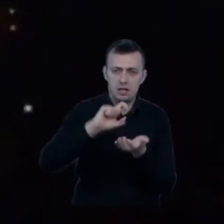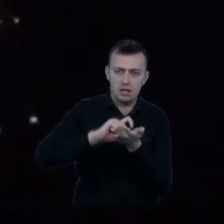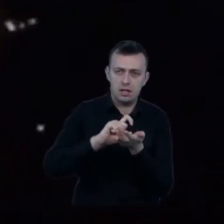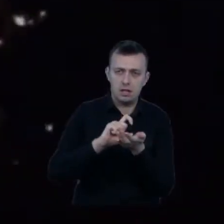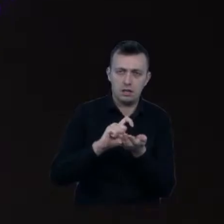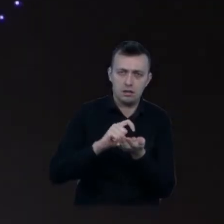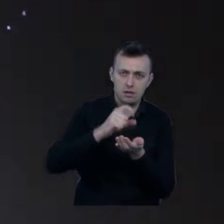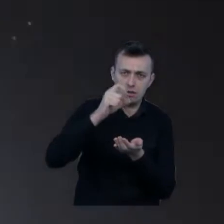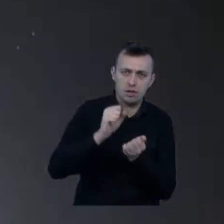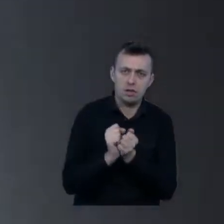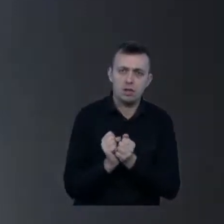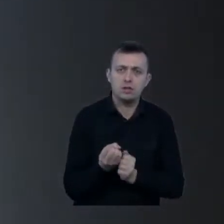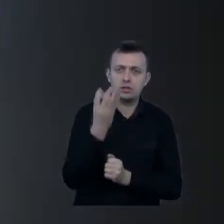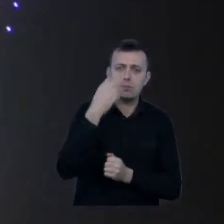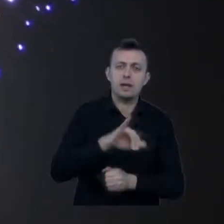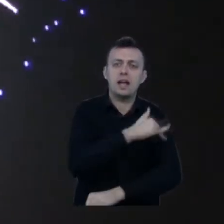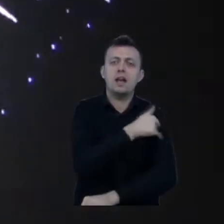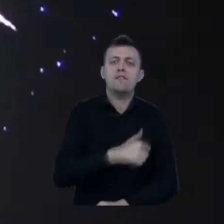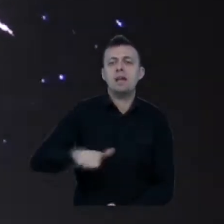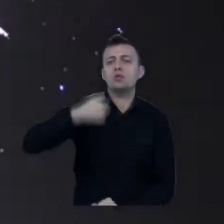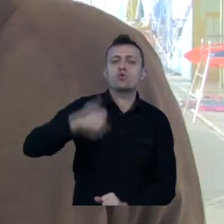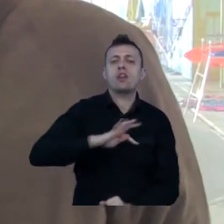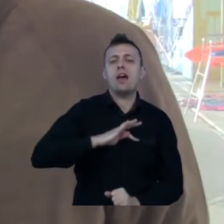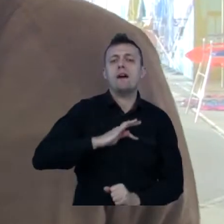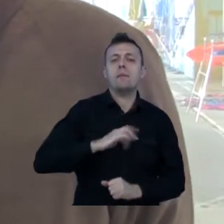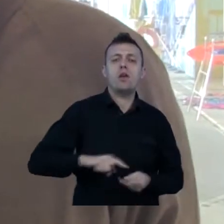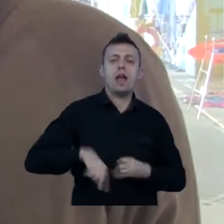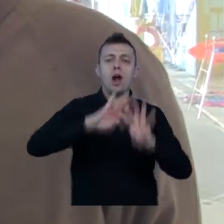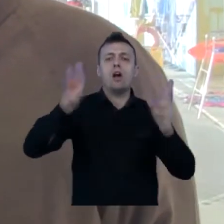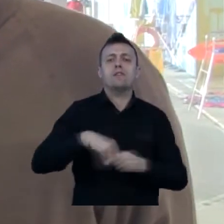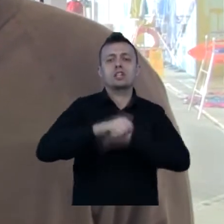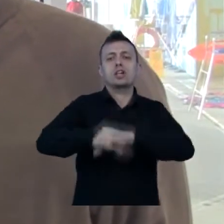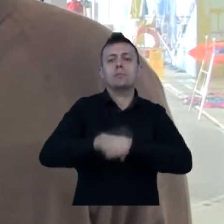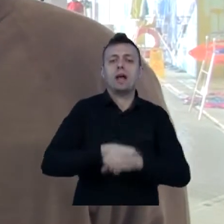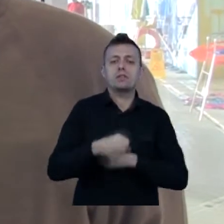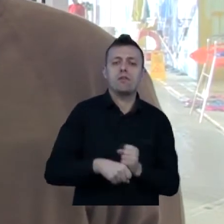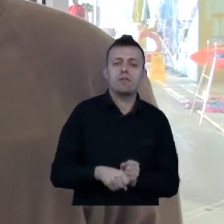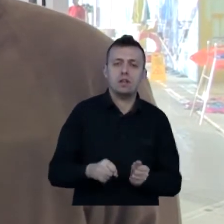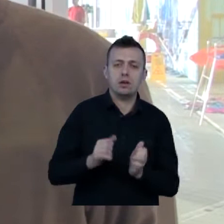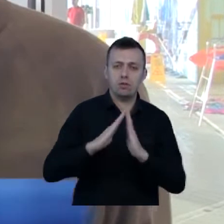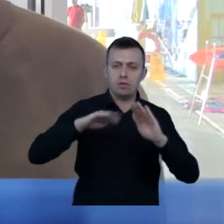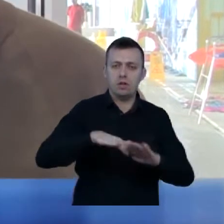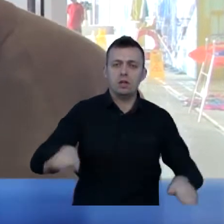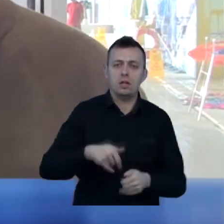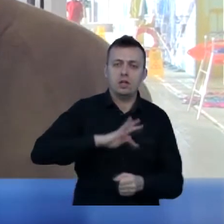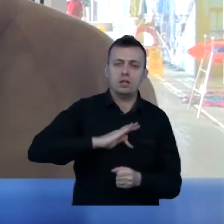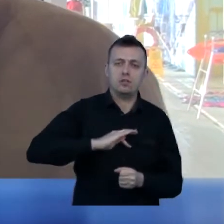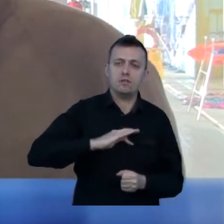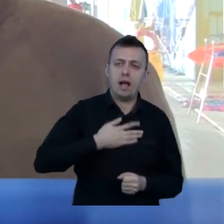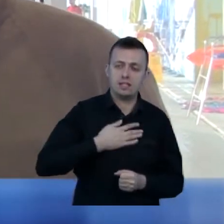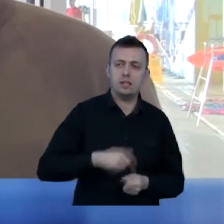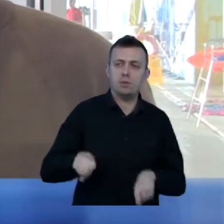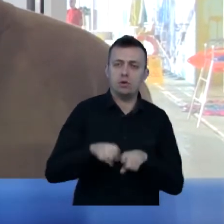i pokaz sztucznych ogni na przywitanie nowego roku. W imieniu dyrektora Miejskiego Ośrodka Sportu i Rekreacji w Kutnie, wszystkich pracowników